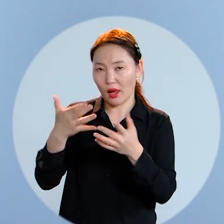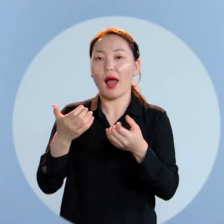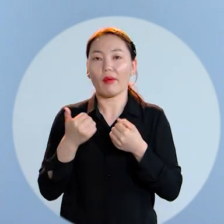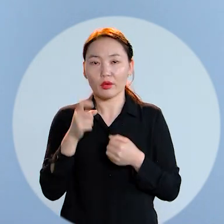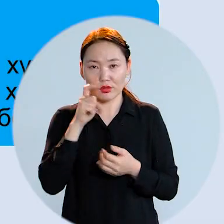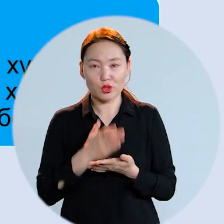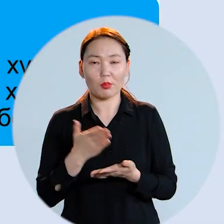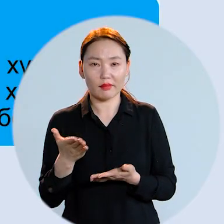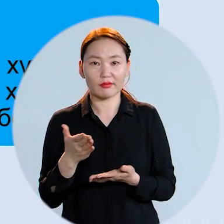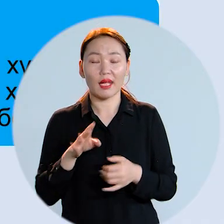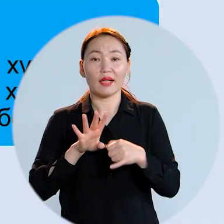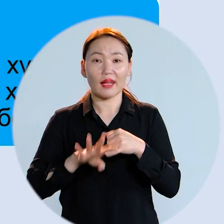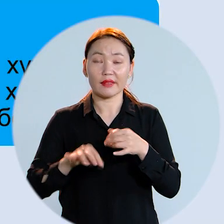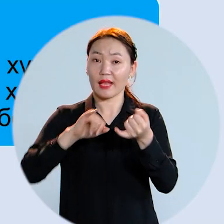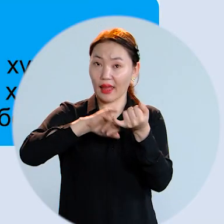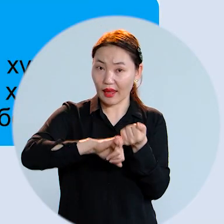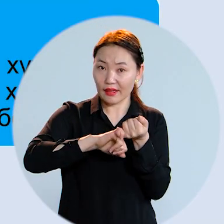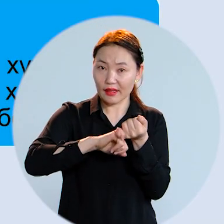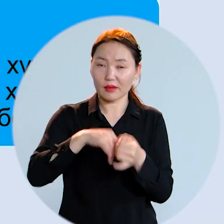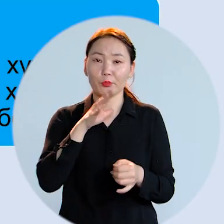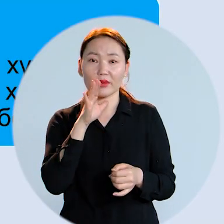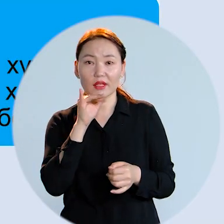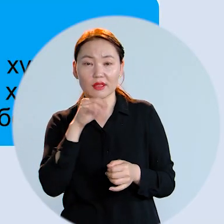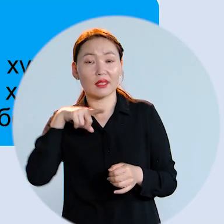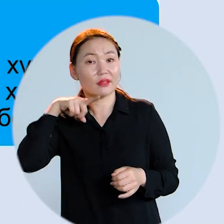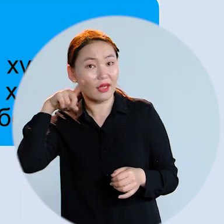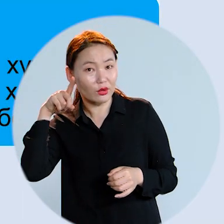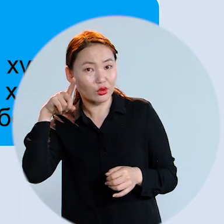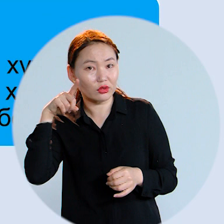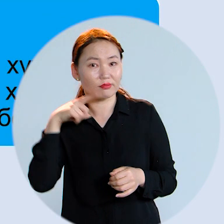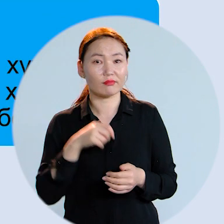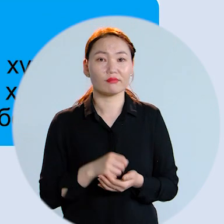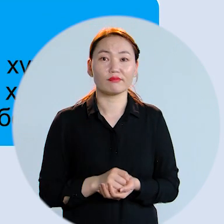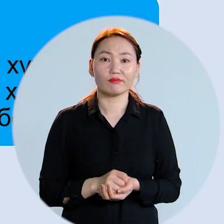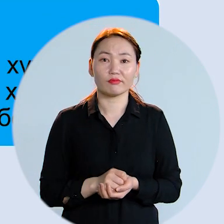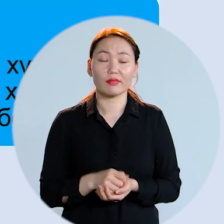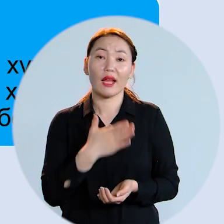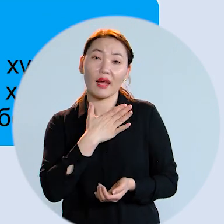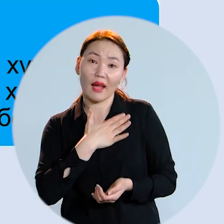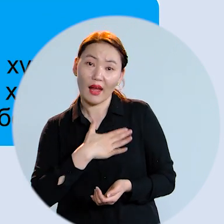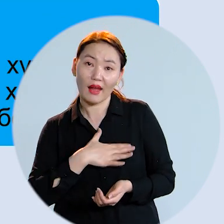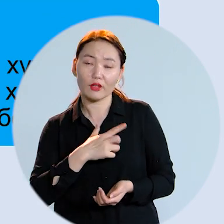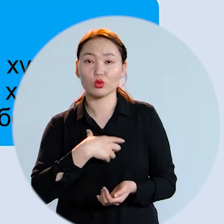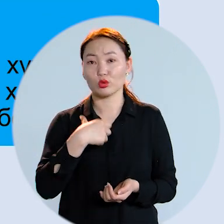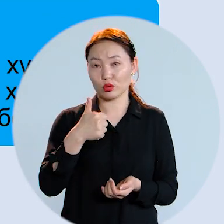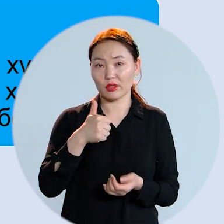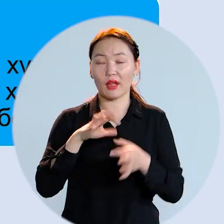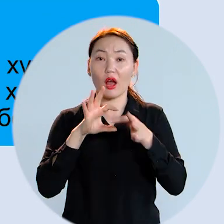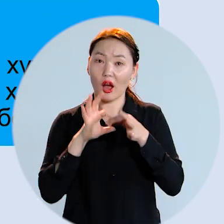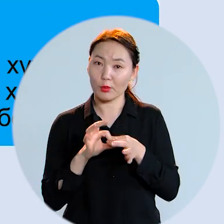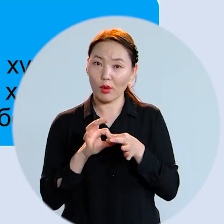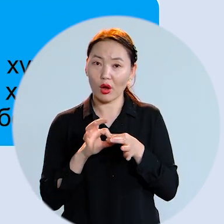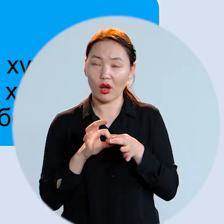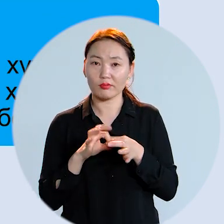За дараа нь гэрлэх насны залуучуудад бол одоо бас хайр дурлалын холбоогоо